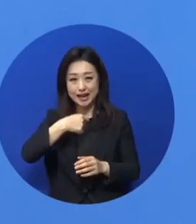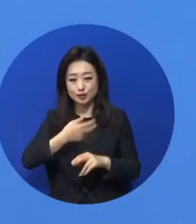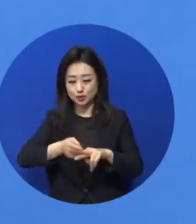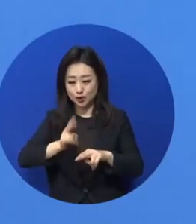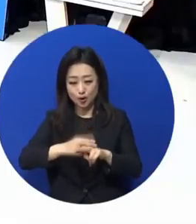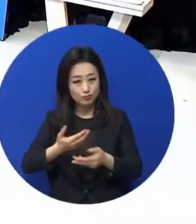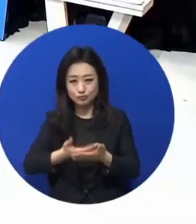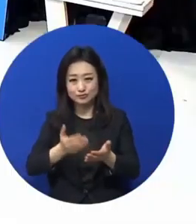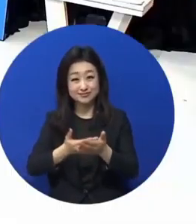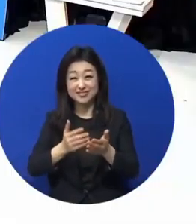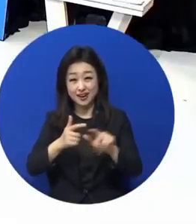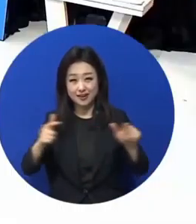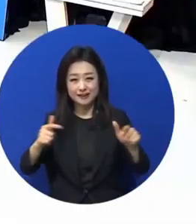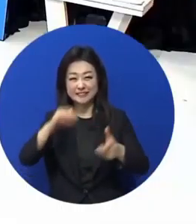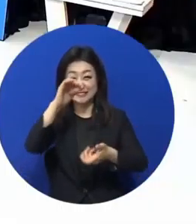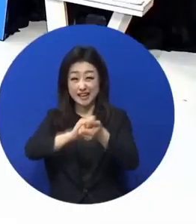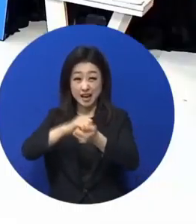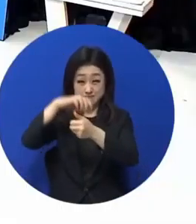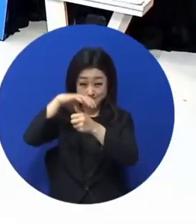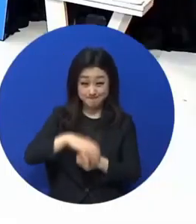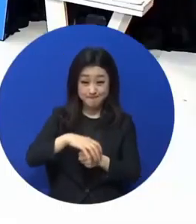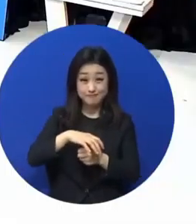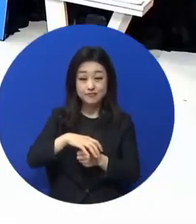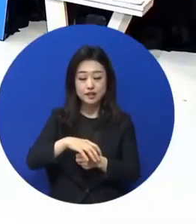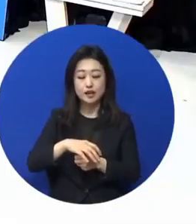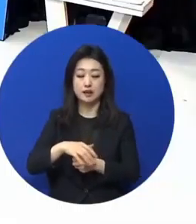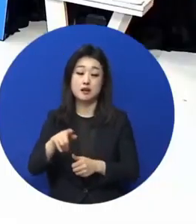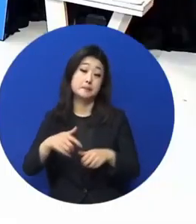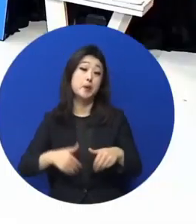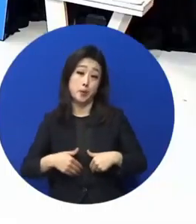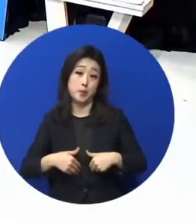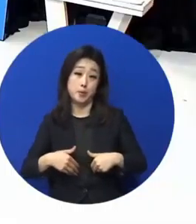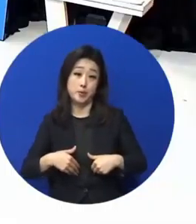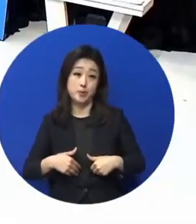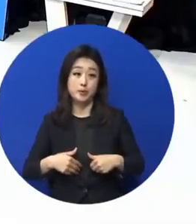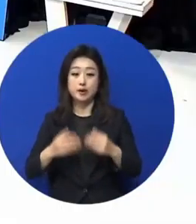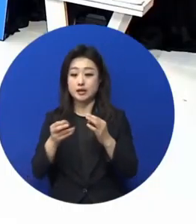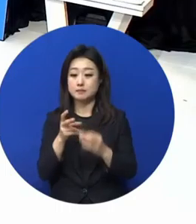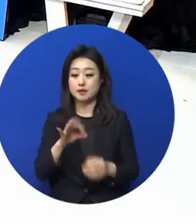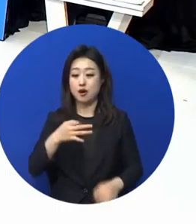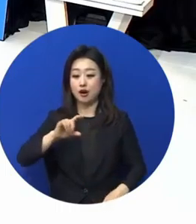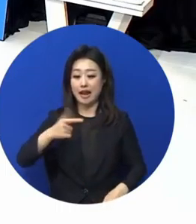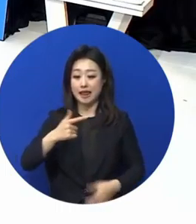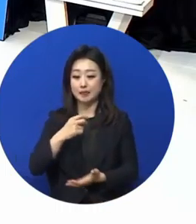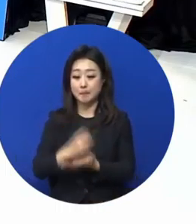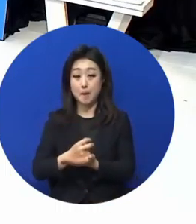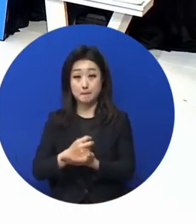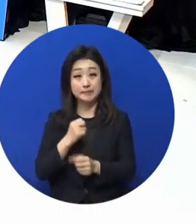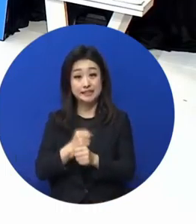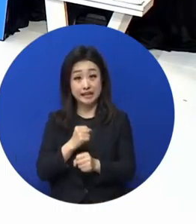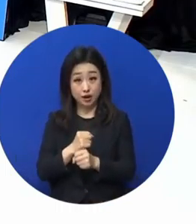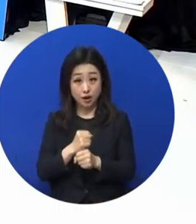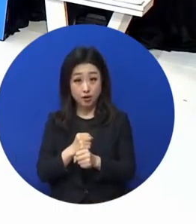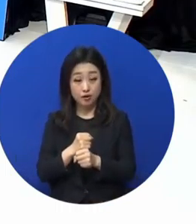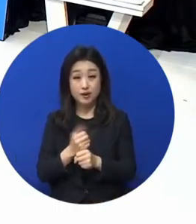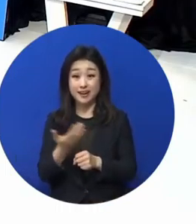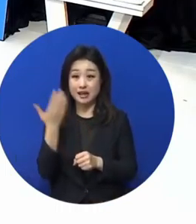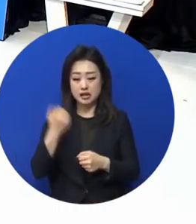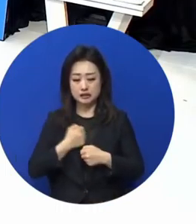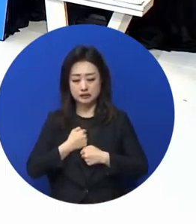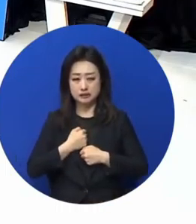걸 발표를 했습니다. 그런데 이거 필요합니다. 왜 그러냐면은 김영란법 제정이라는 것은 실질적으로 좀 잘 지켜지지 못하는